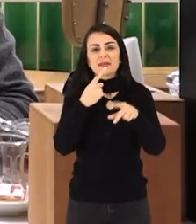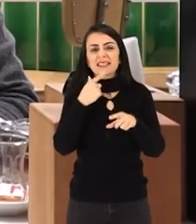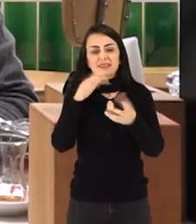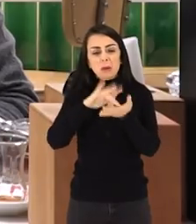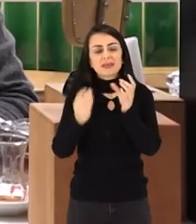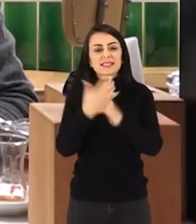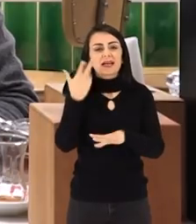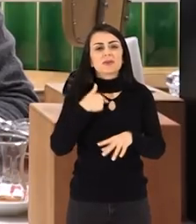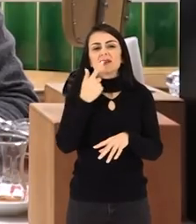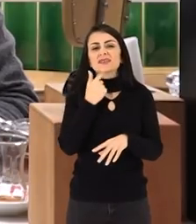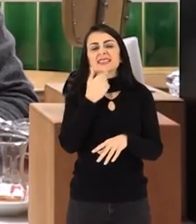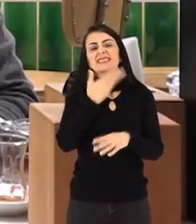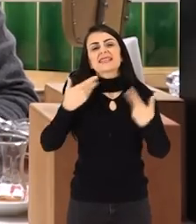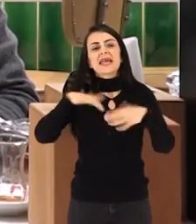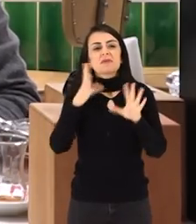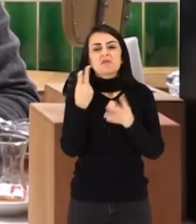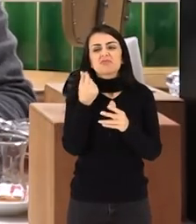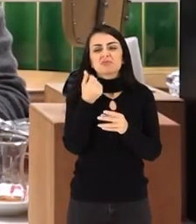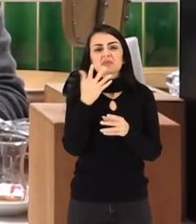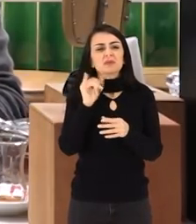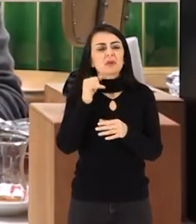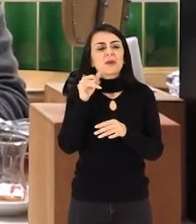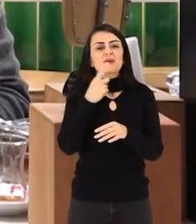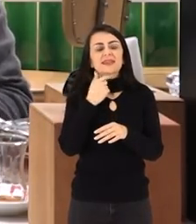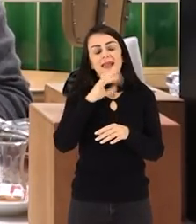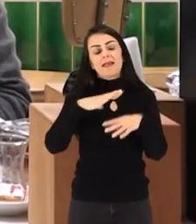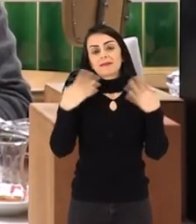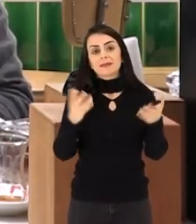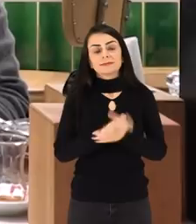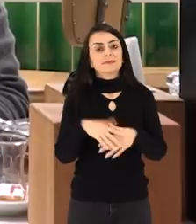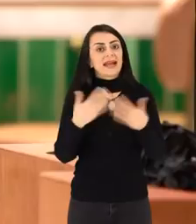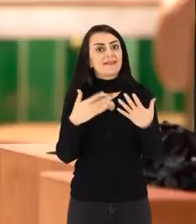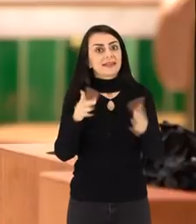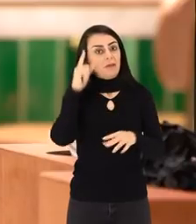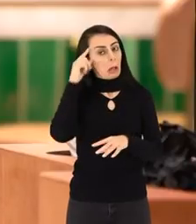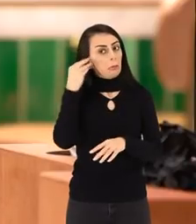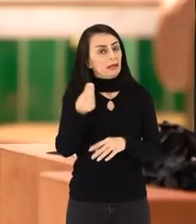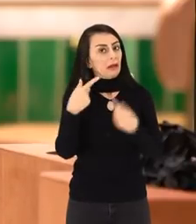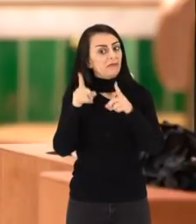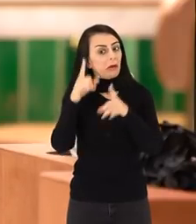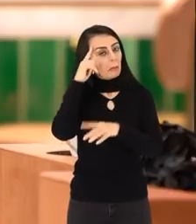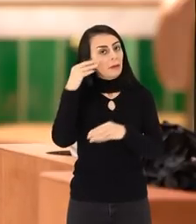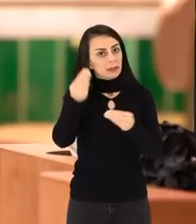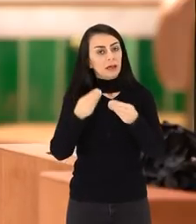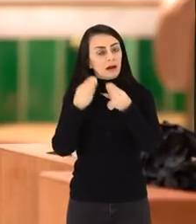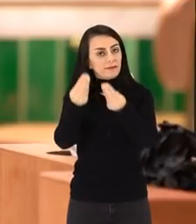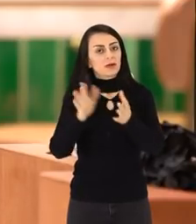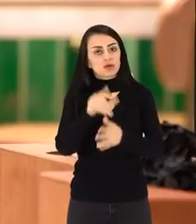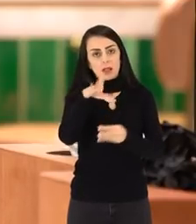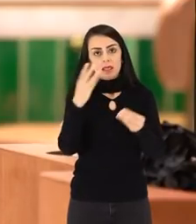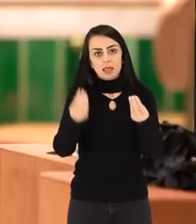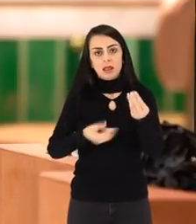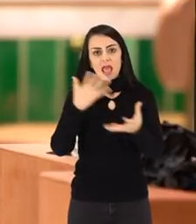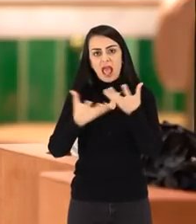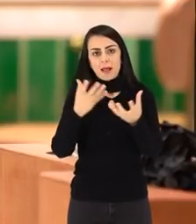tadı sevmiyorum. Tuhaf bir tadı var. Böyle metalik. Evet. Enteresan evet, bilgiler evet. Veriyorum. Şaşkınım. Enteresan bilgiler veriyorsun ama sen yemek